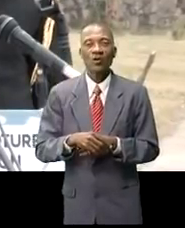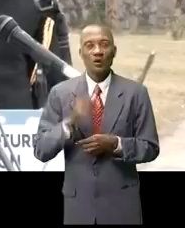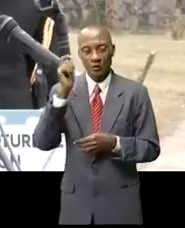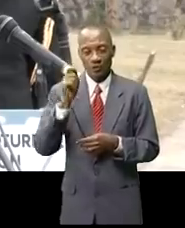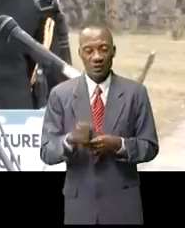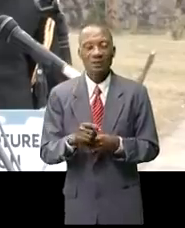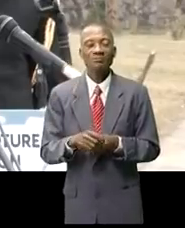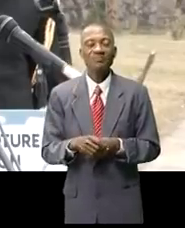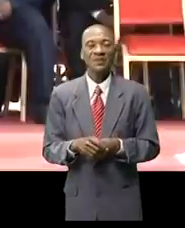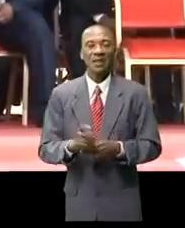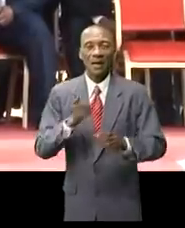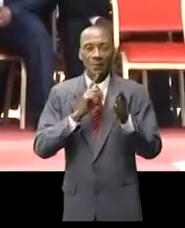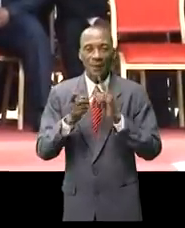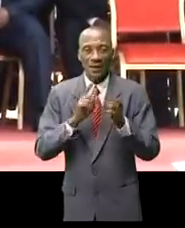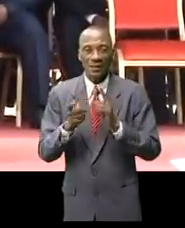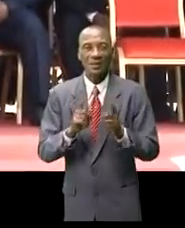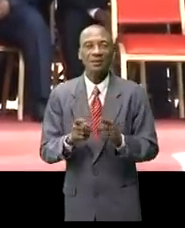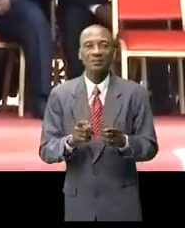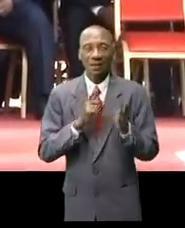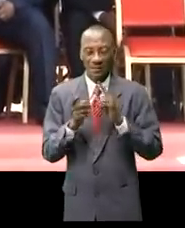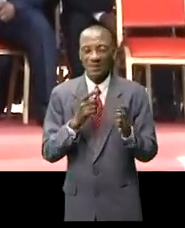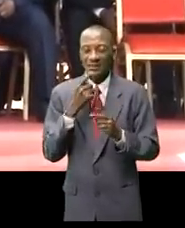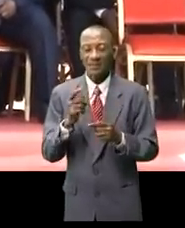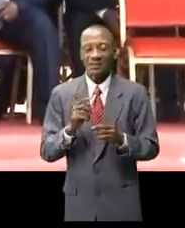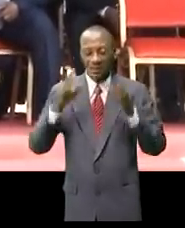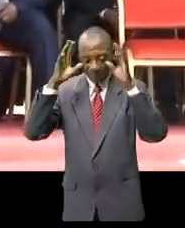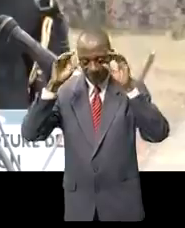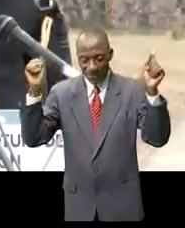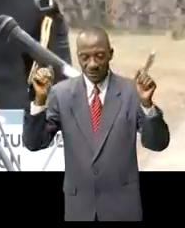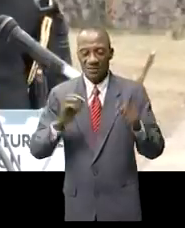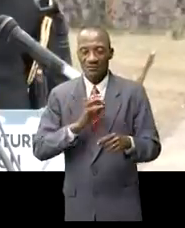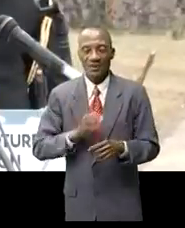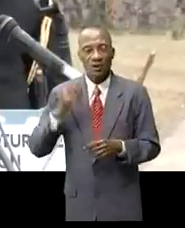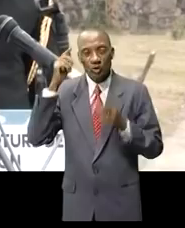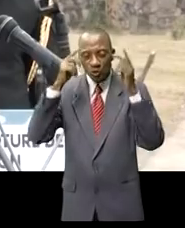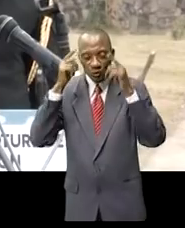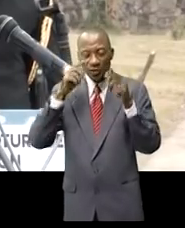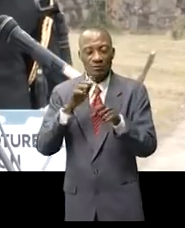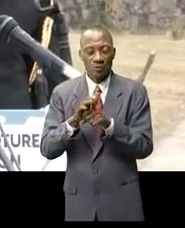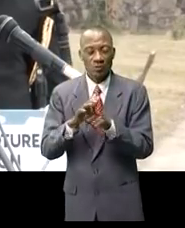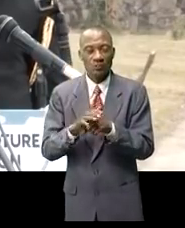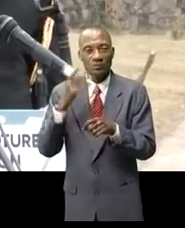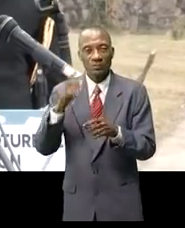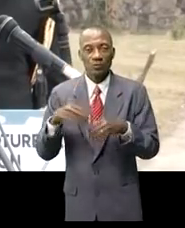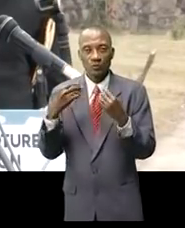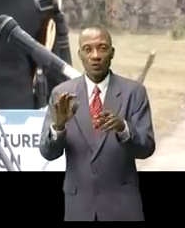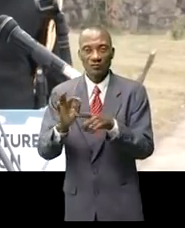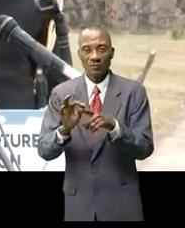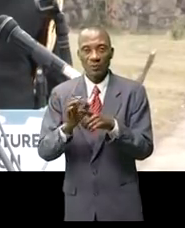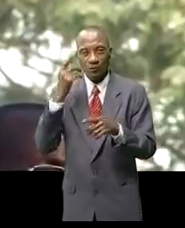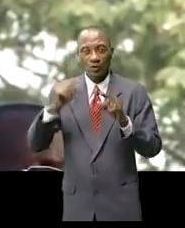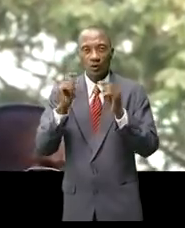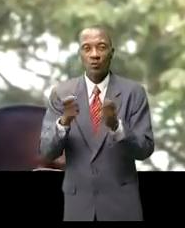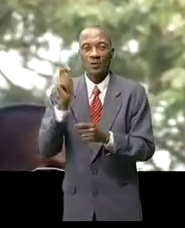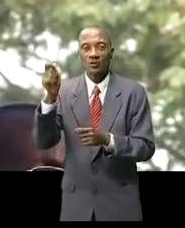Kinshasa procède du souci du chef de l'État et commandant suprême des FRDC de faire monter en puissance l'armée nationale. Si le